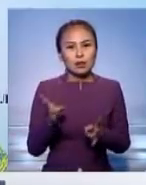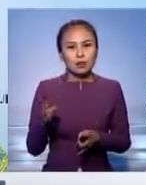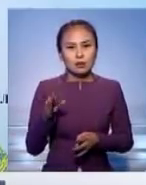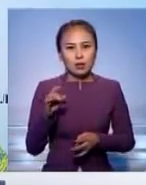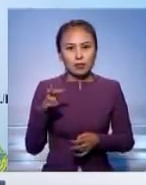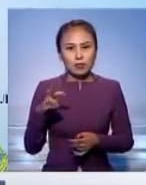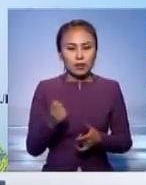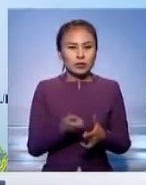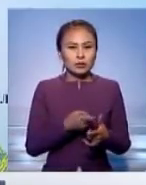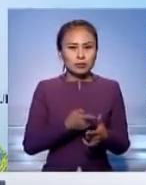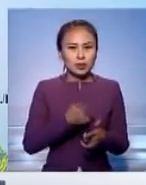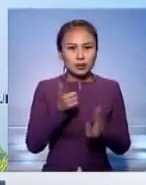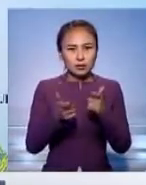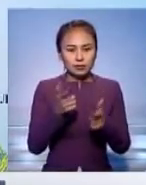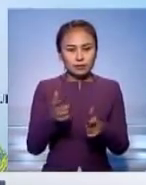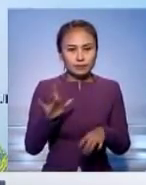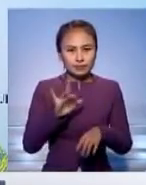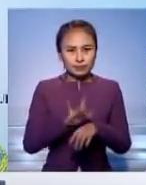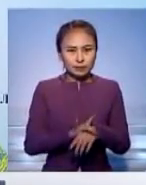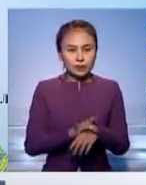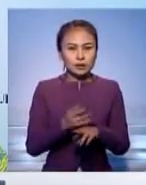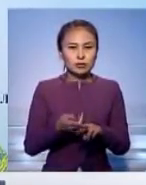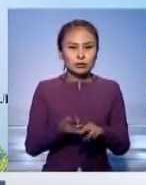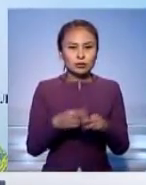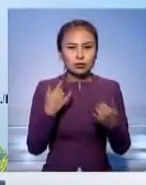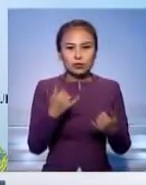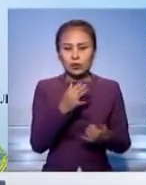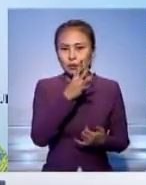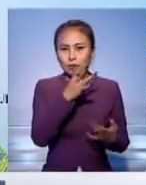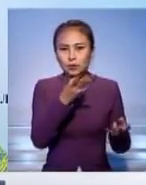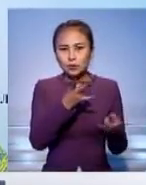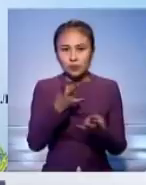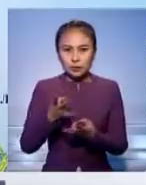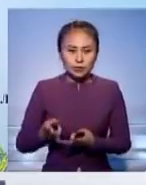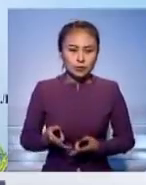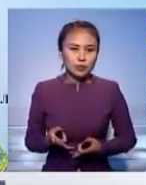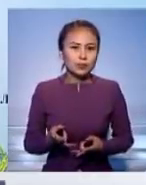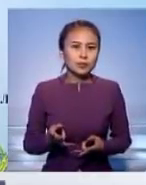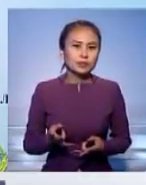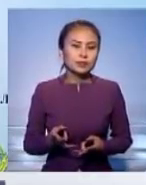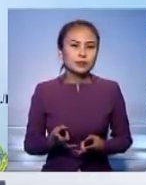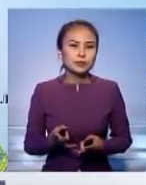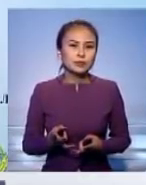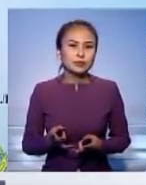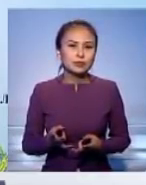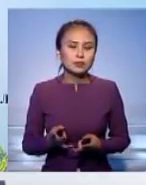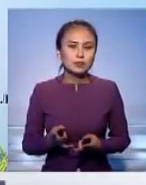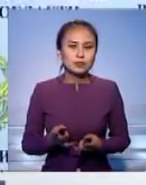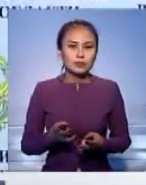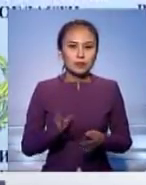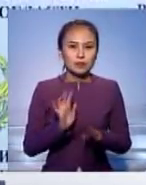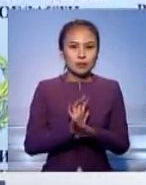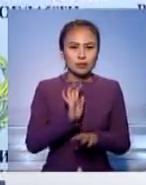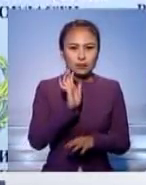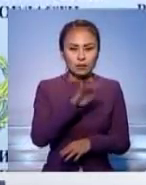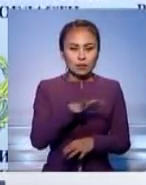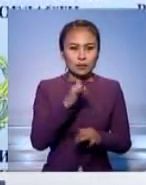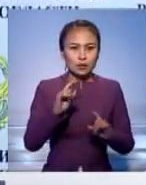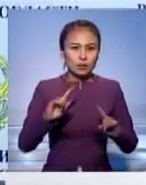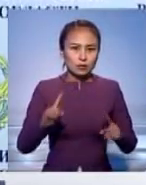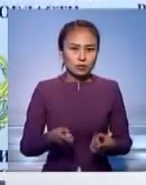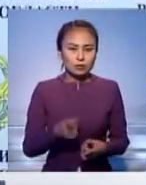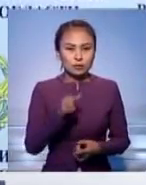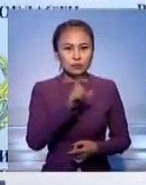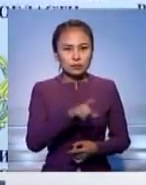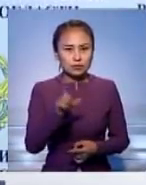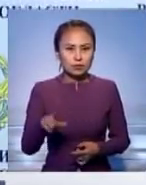травматикалық тапанша тәркіленді. Қазіргі таңда қажетті сараптамаларға жіберілді. Қамауға алынған